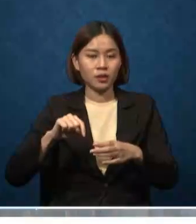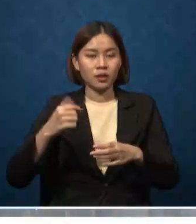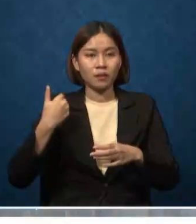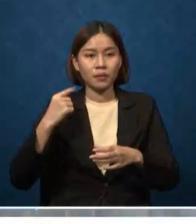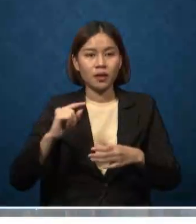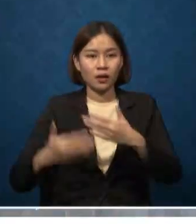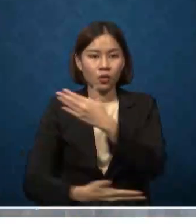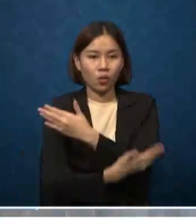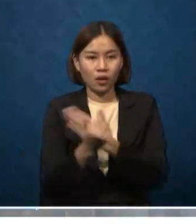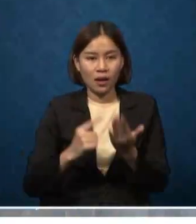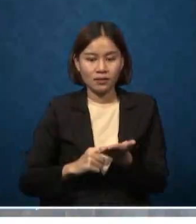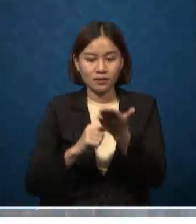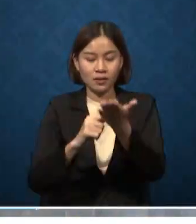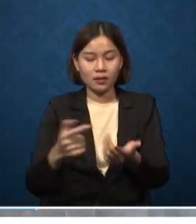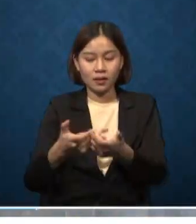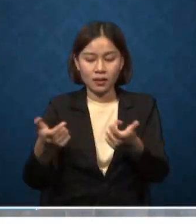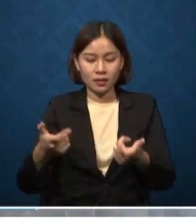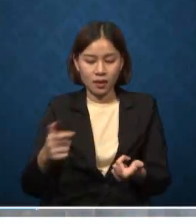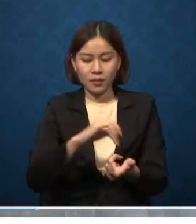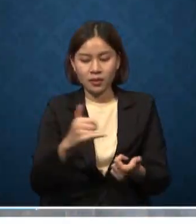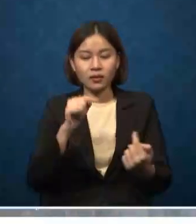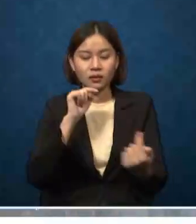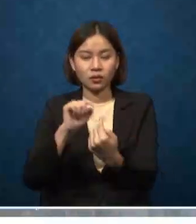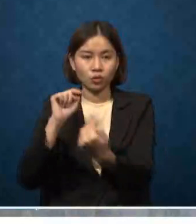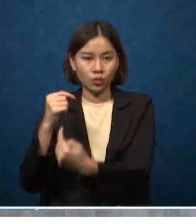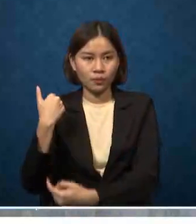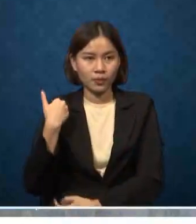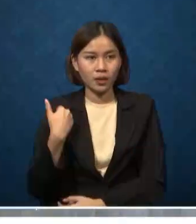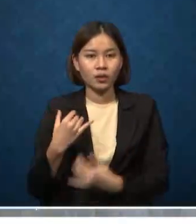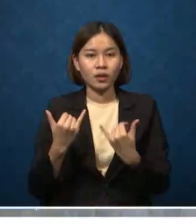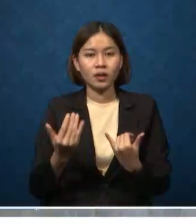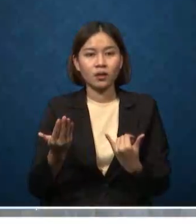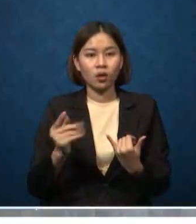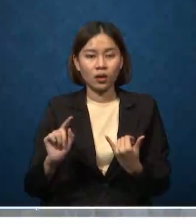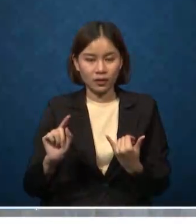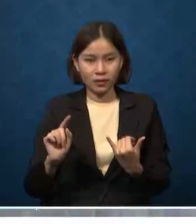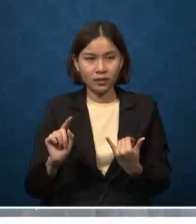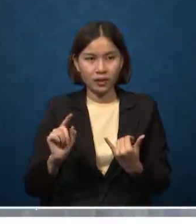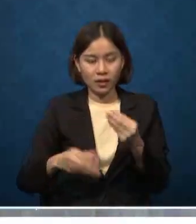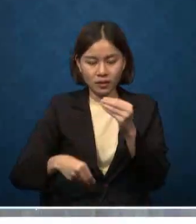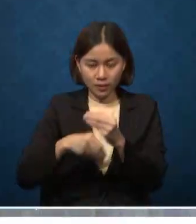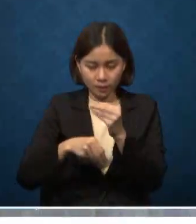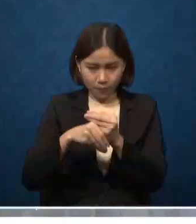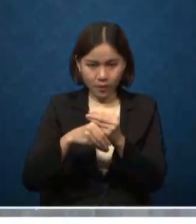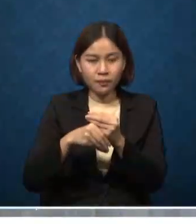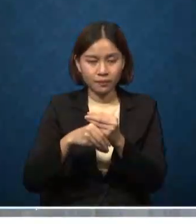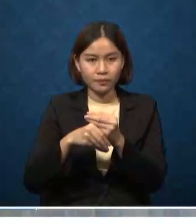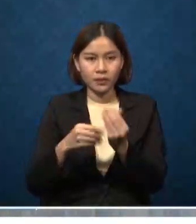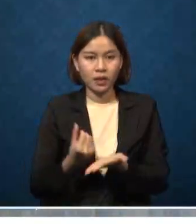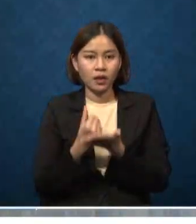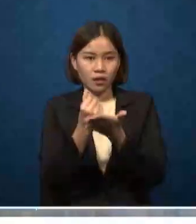โอกาสได้เสนอรายงานบางเรื่องที่สอดคล้องกับเรื่องนี้ก็เลยขออนุญาตท่านประธานว่าจะได้เติมเต็มและช่วยกันมองครับ